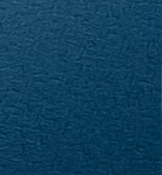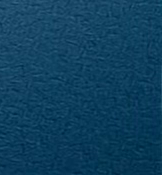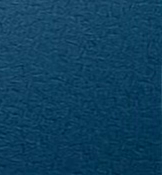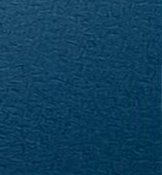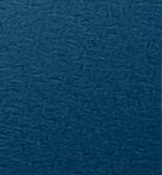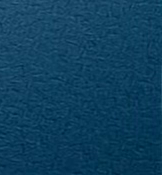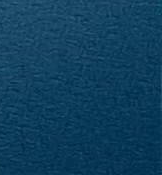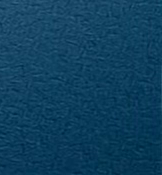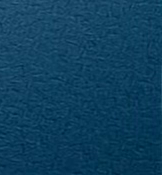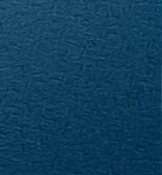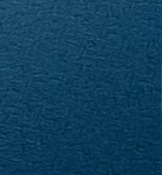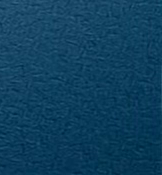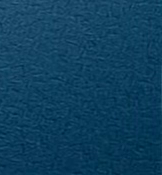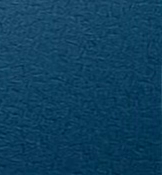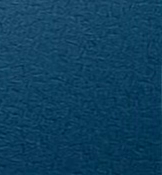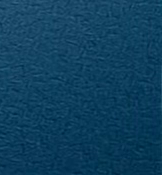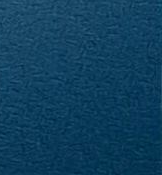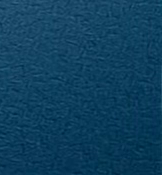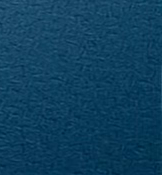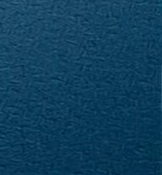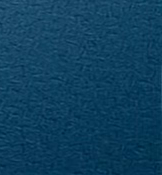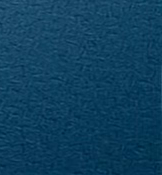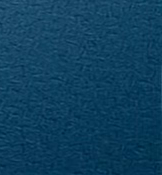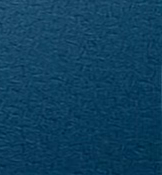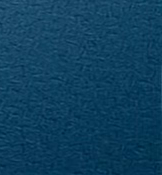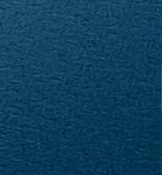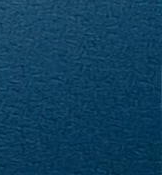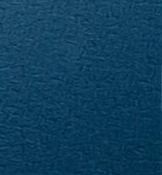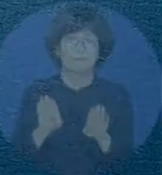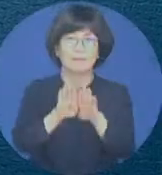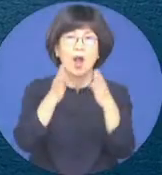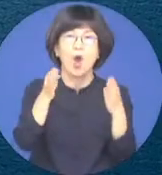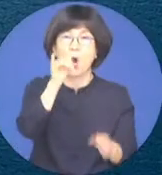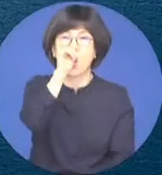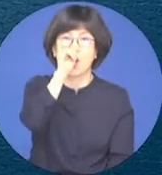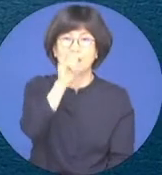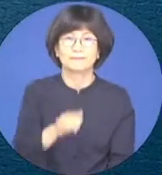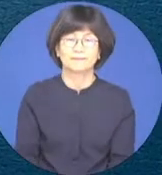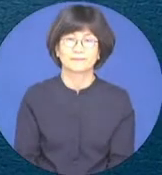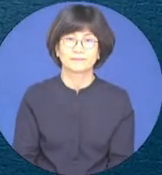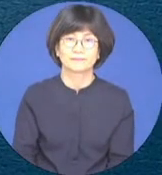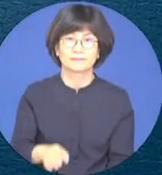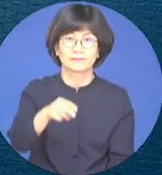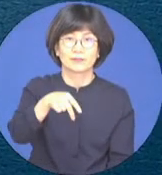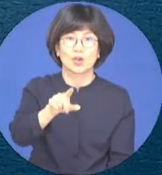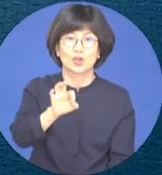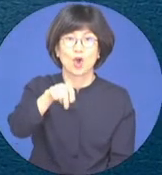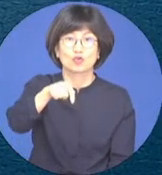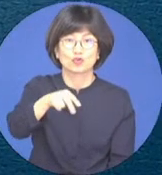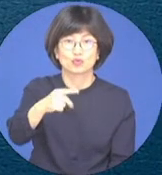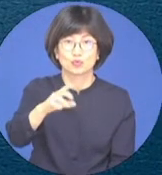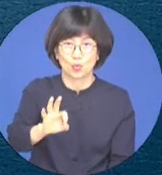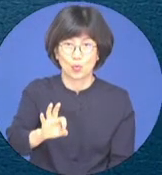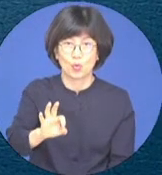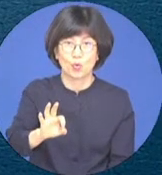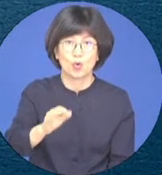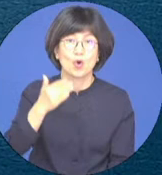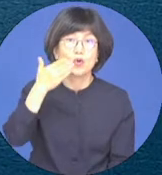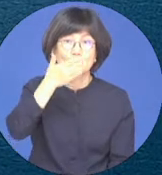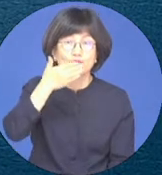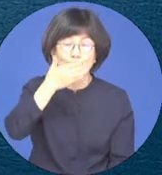네, 많이 축복해 주시길 바랍니다. 개업한 가정이 있습니다. 성수동 꿀가베기 우리